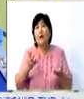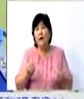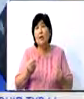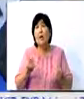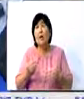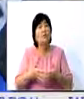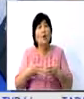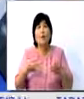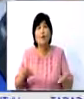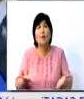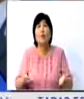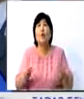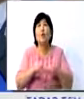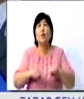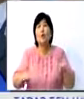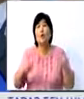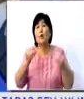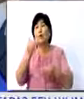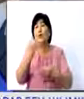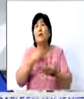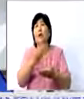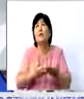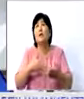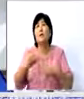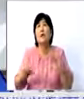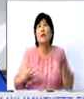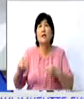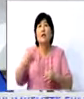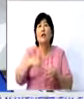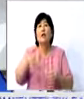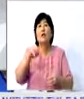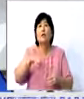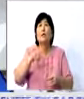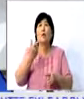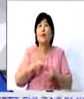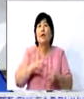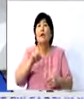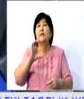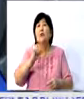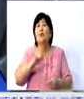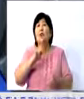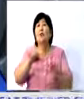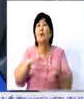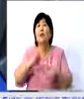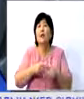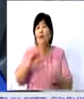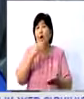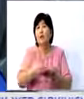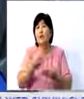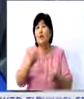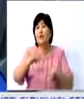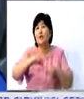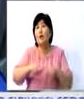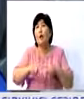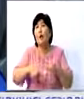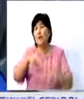көлеміне қарай. Тұрақты отырыста күн тәртібіндегі мәселелерді жан жақты талқылаған депутаттар мұнан соң сессия отырысына кірісті. Алдымен бюджетті нақтылады.